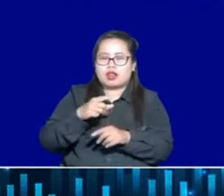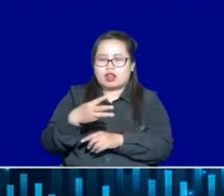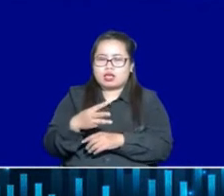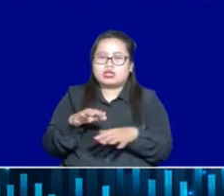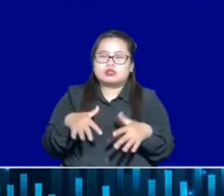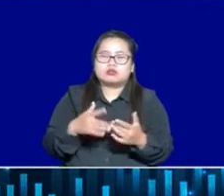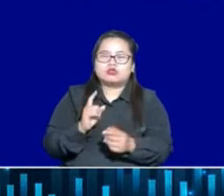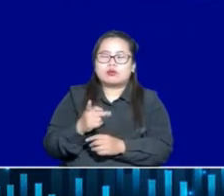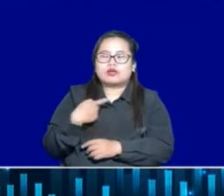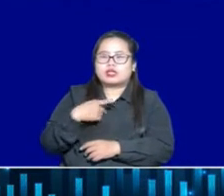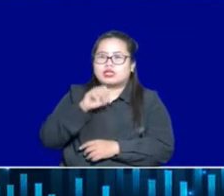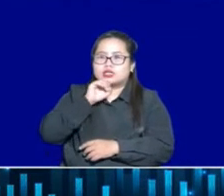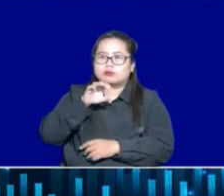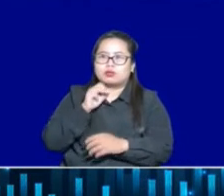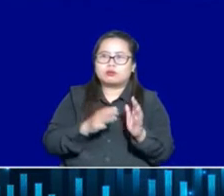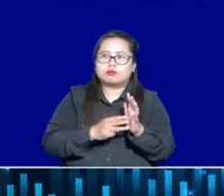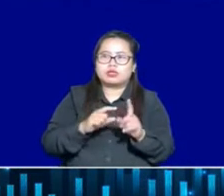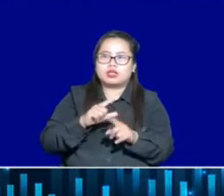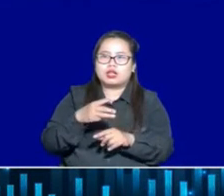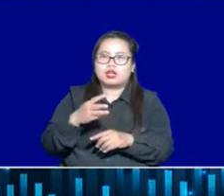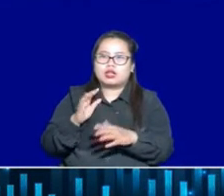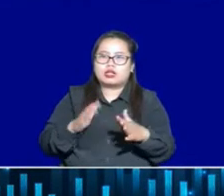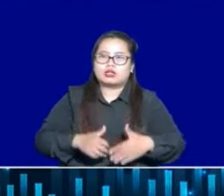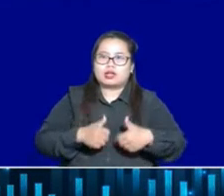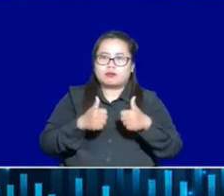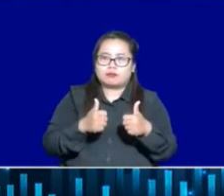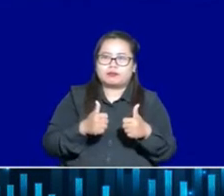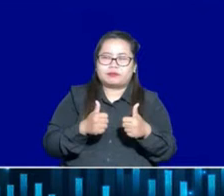middle income trap.